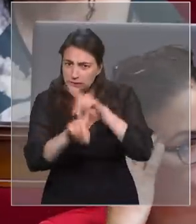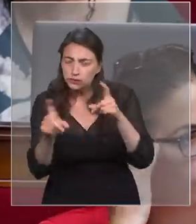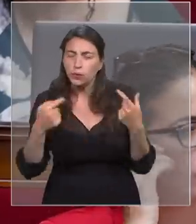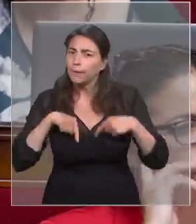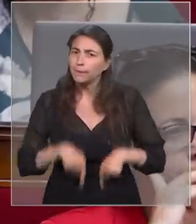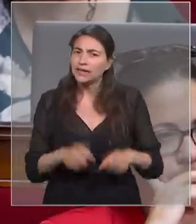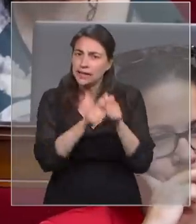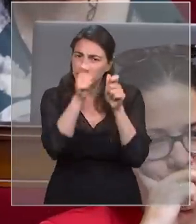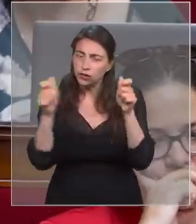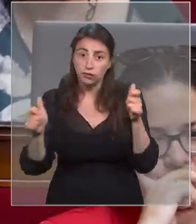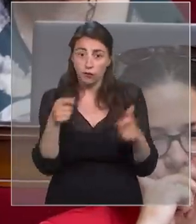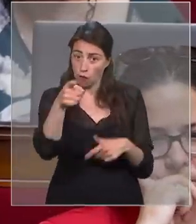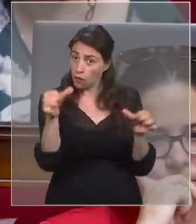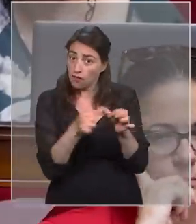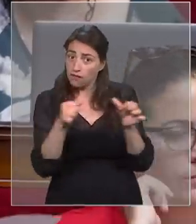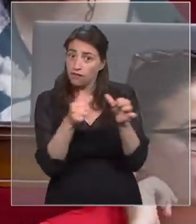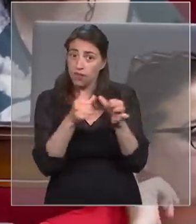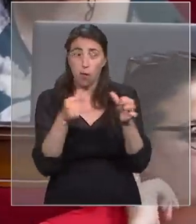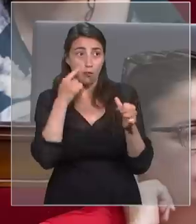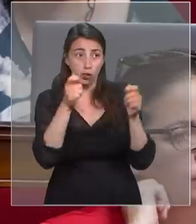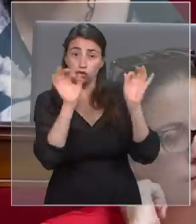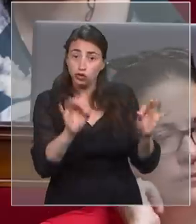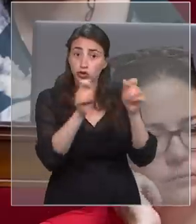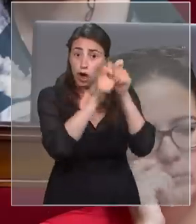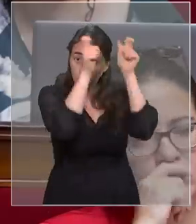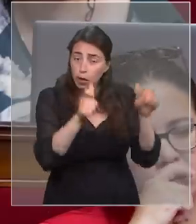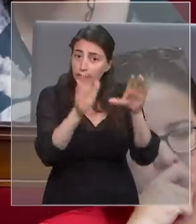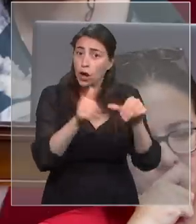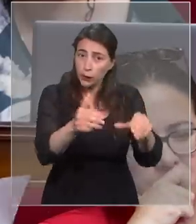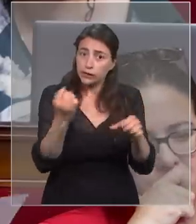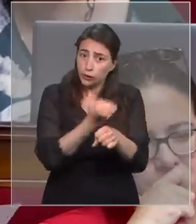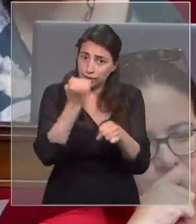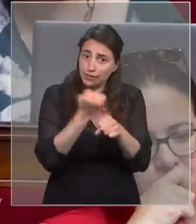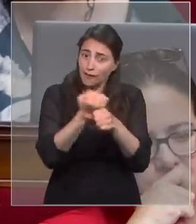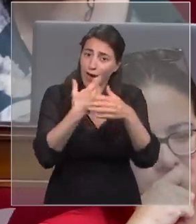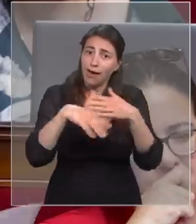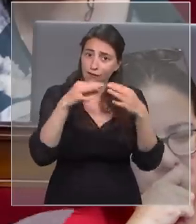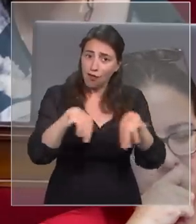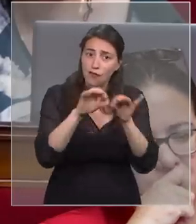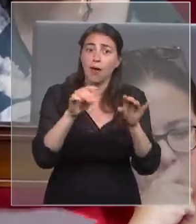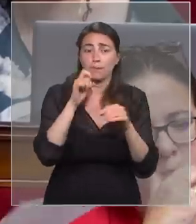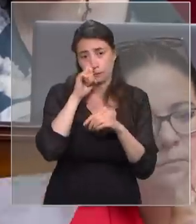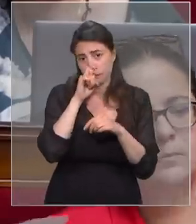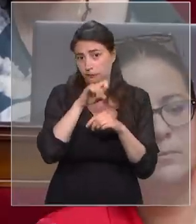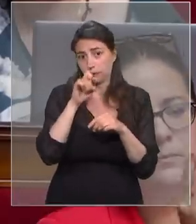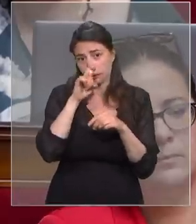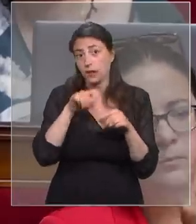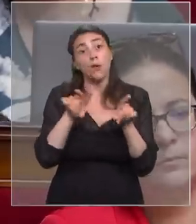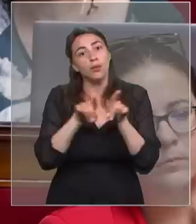comptez-vous faire pour empêcher Sanofi de détruire des emplois et de sacrifier sur l'autel des super-profits un outil industriel essentiel à notre